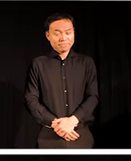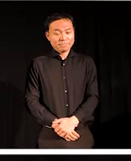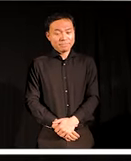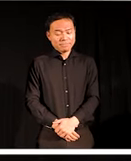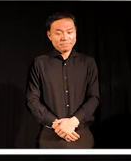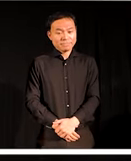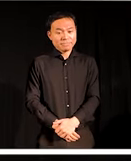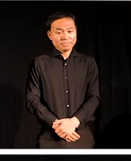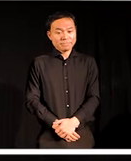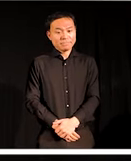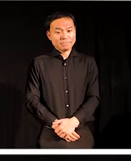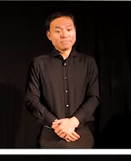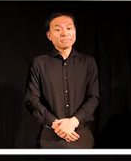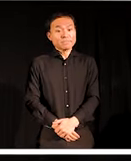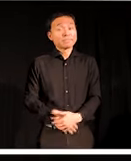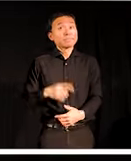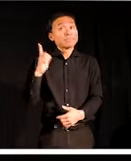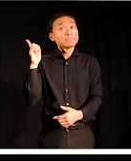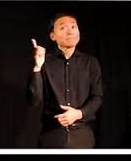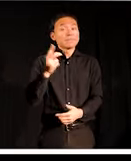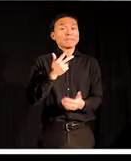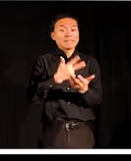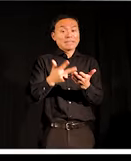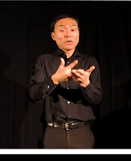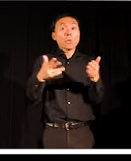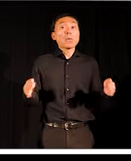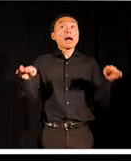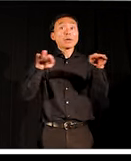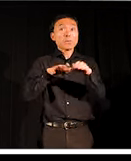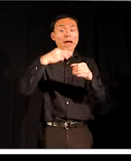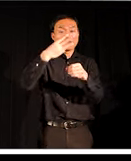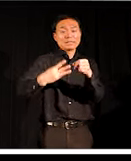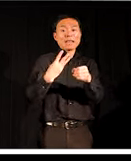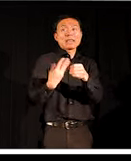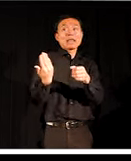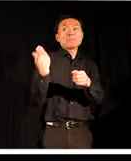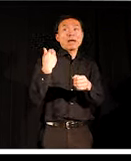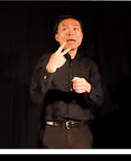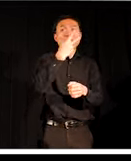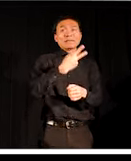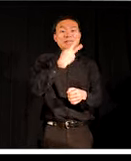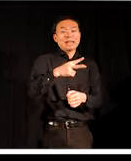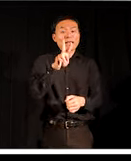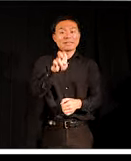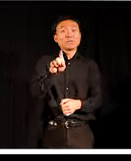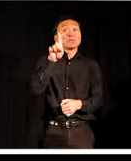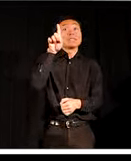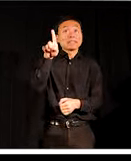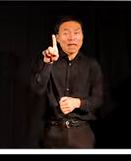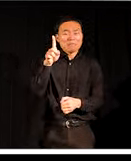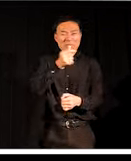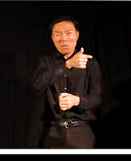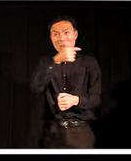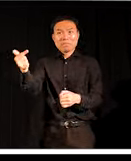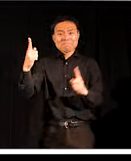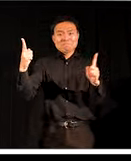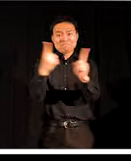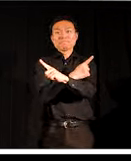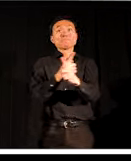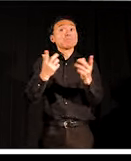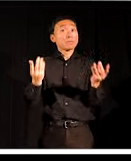ますえ姫資料官は3年前の2021年に大幅なリニューアルを行いまし